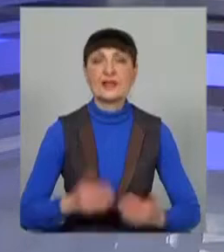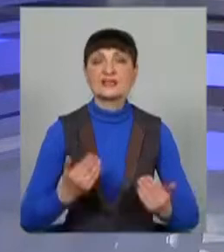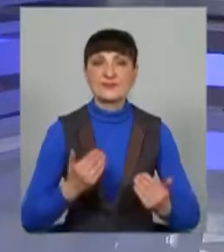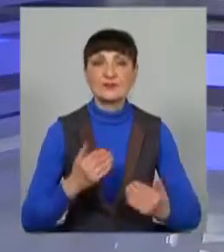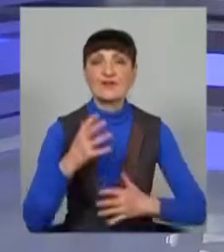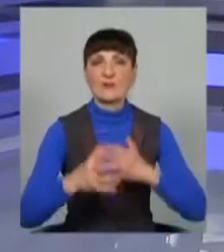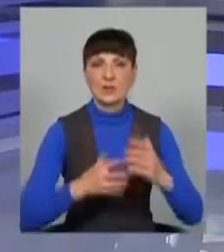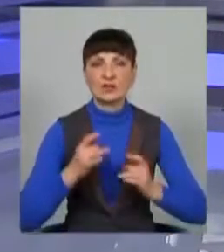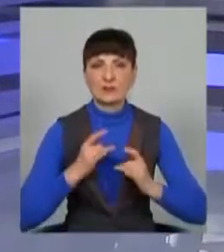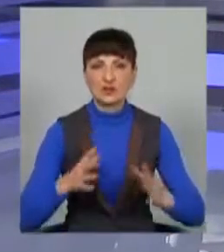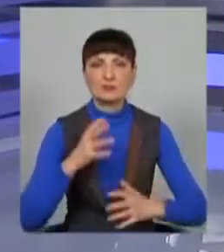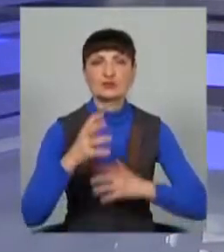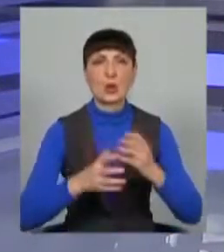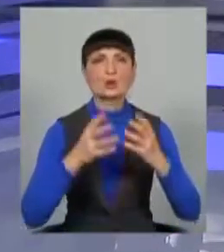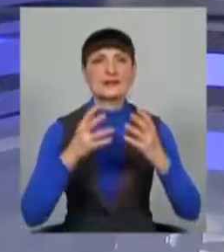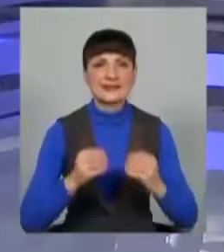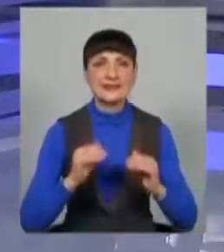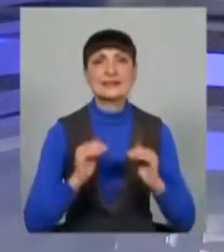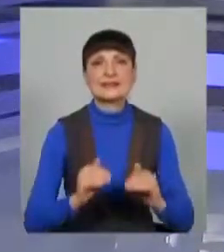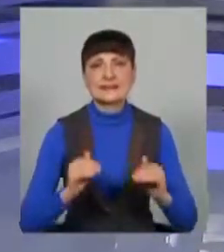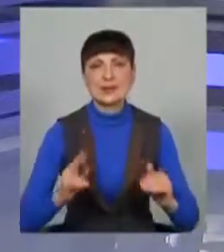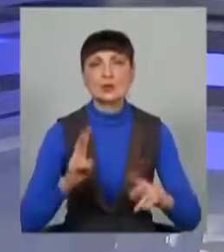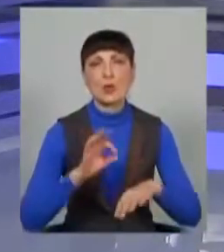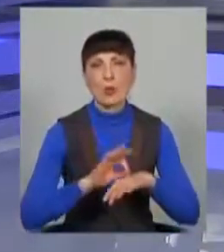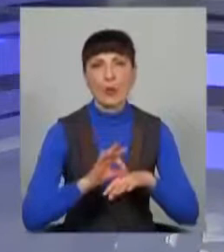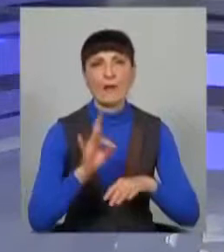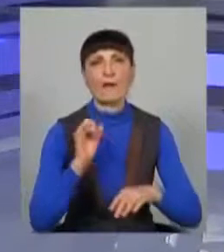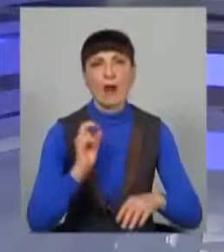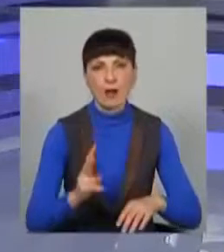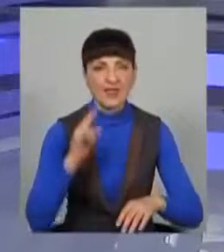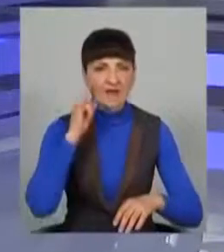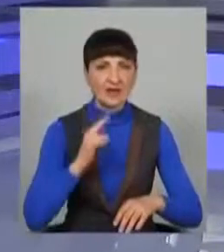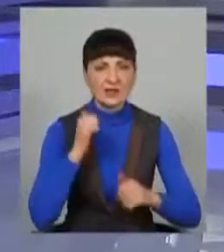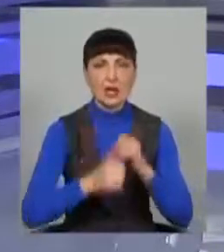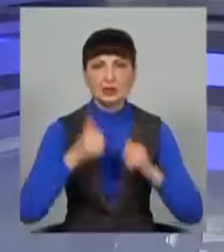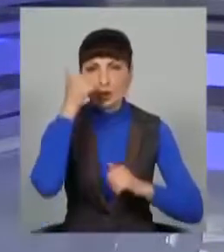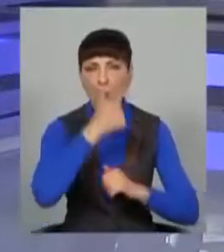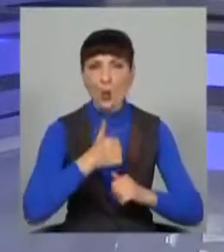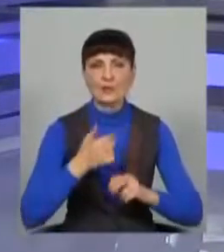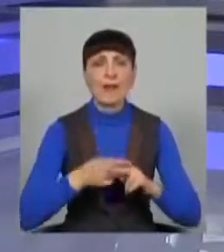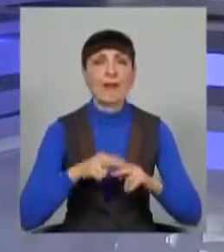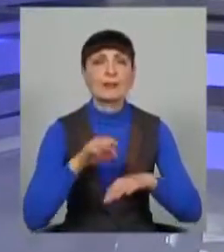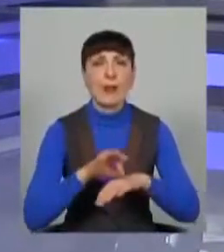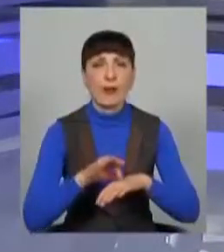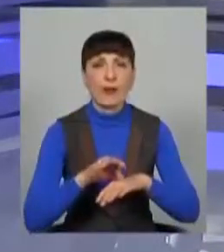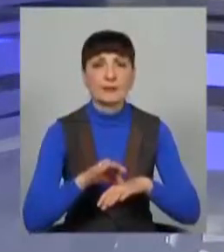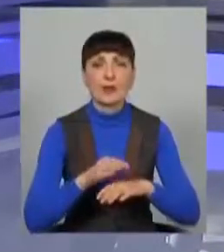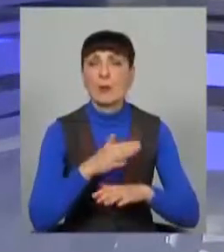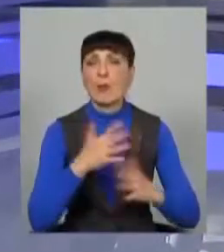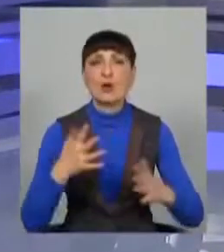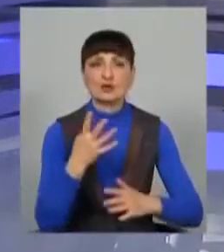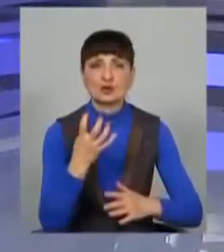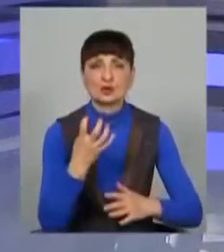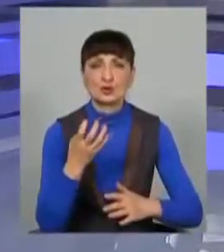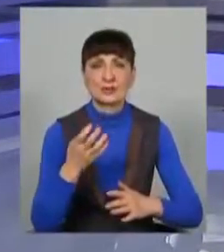Сегодня в мире отмечают Международный день детей, больных раком. В Казахстане ежегодно этим недугом заболевают более